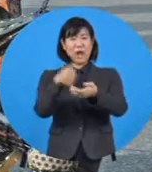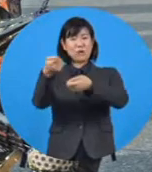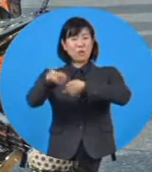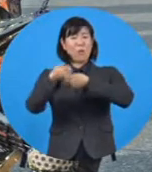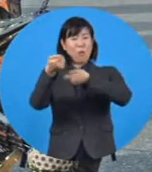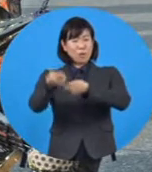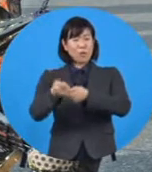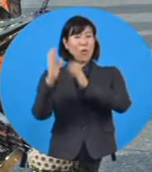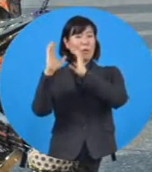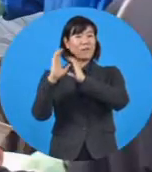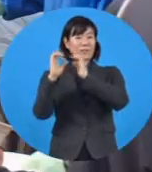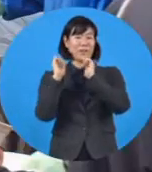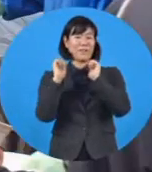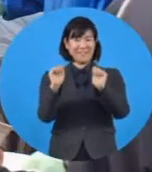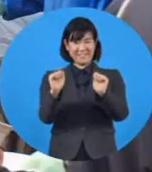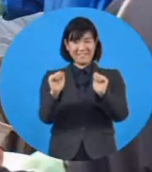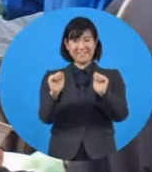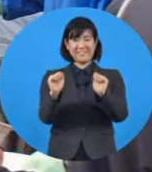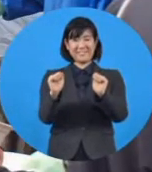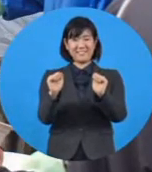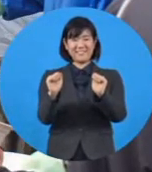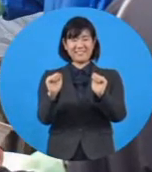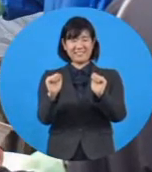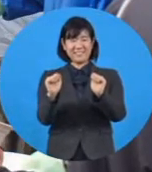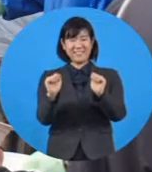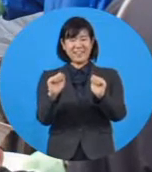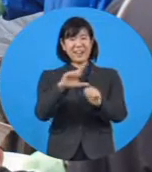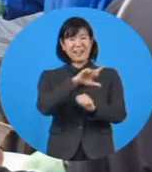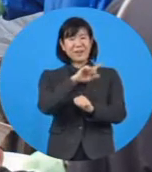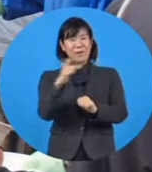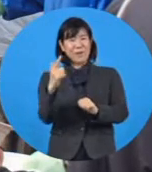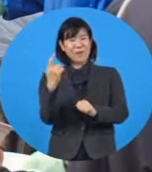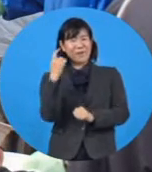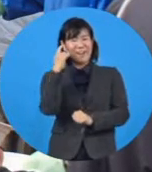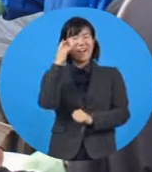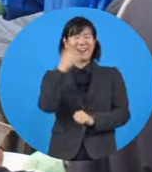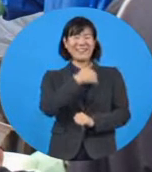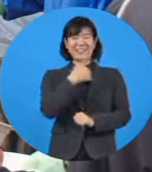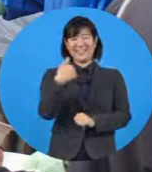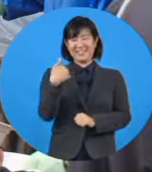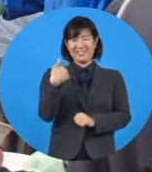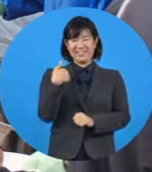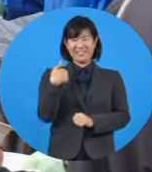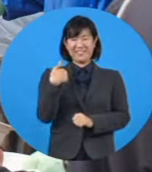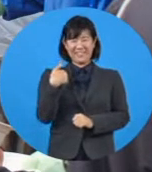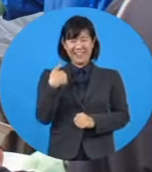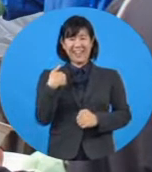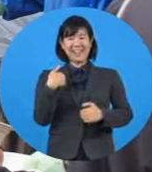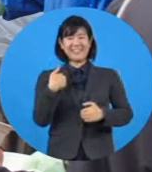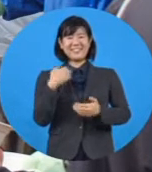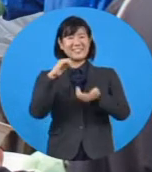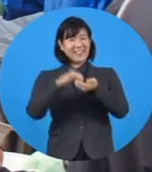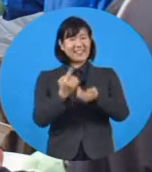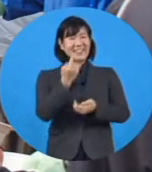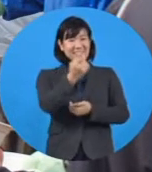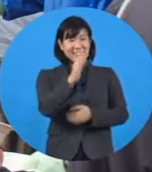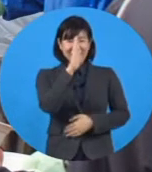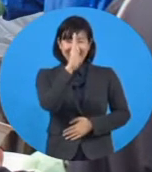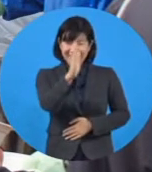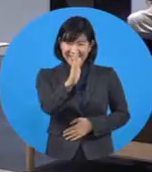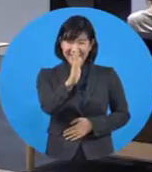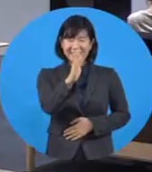橋農業祭りが開催。五感を刺激するイベント盛りだくさん、ぜひお越しください。